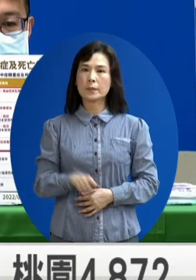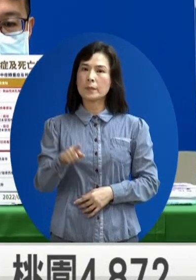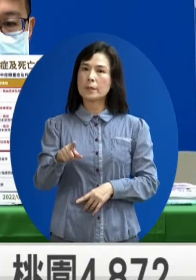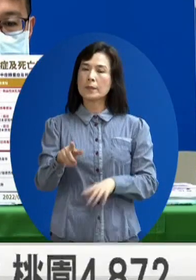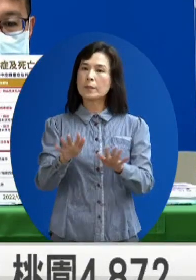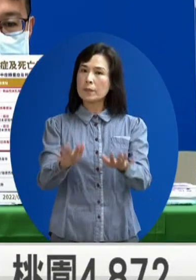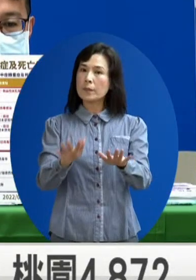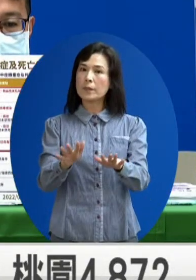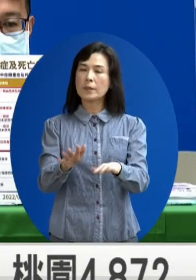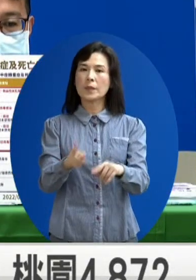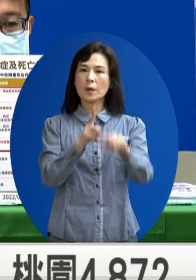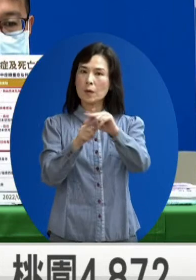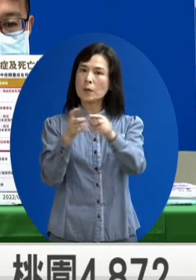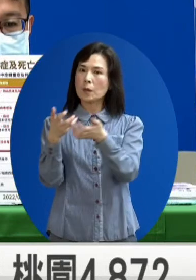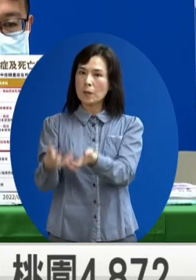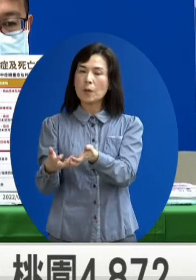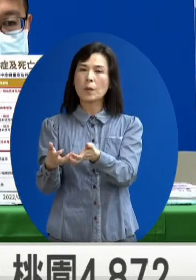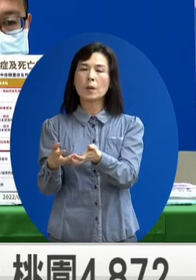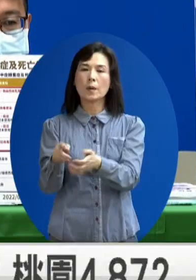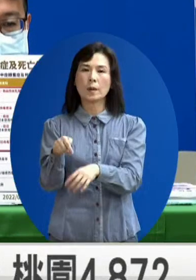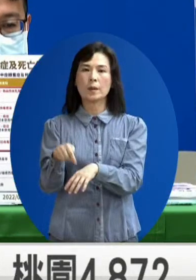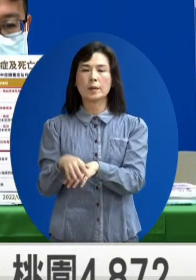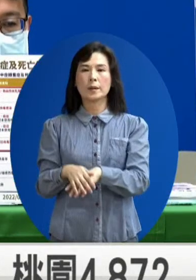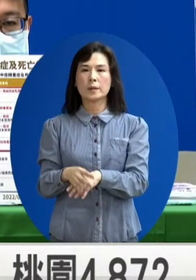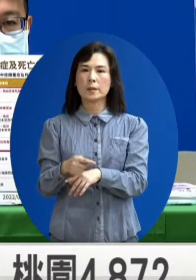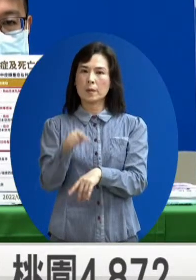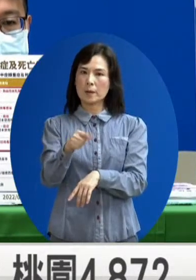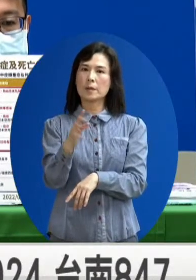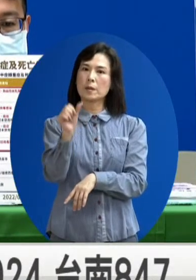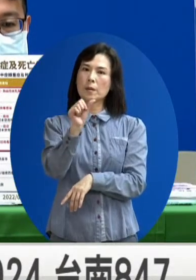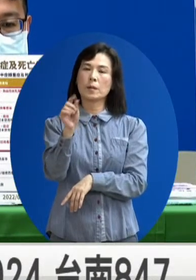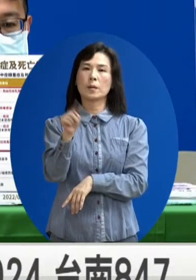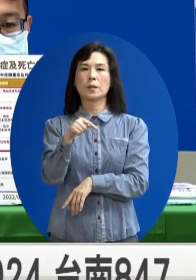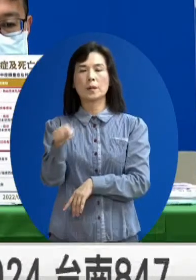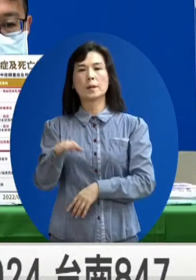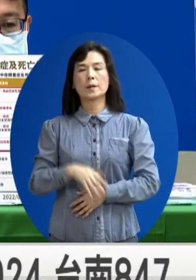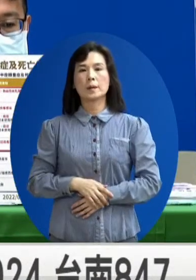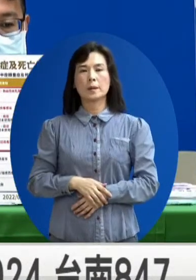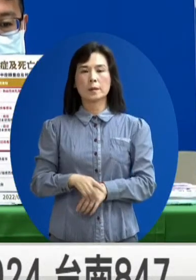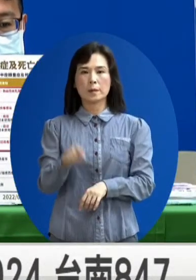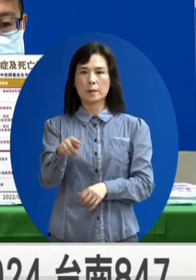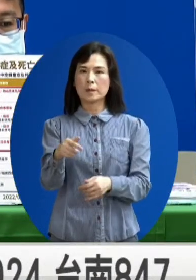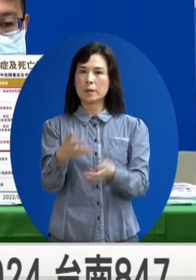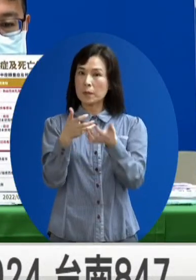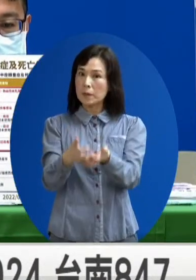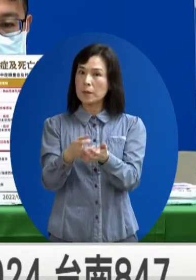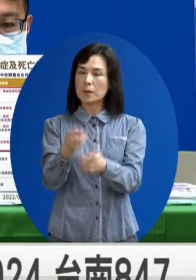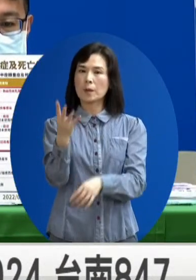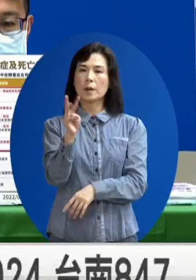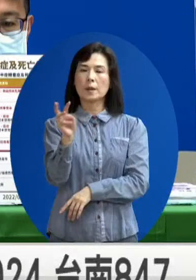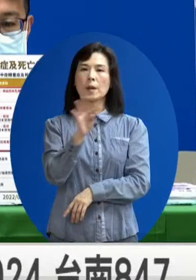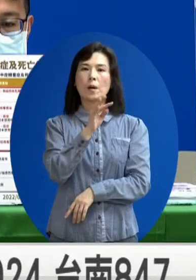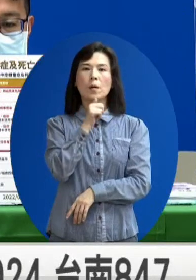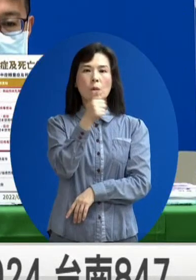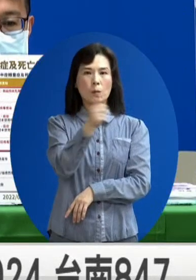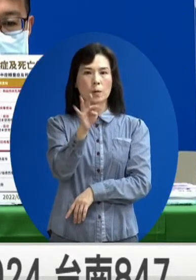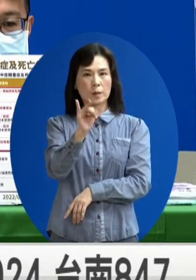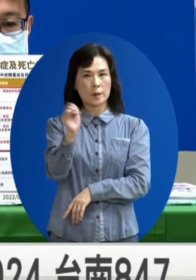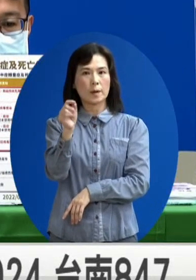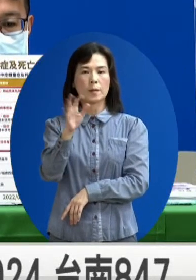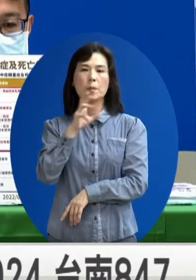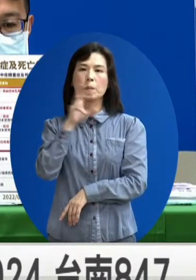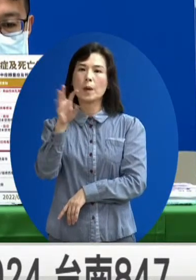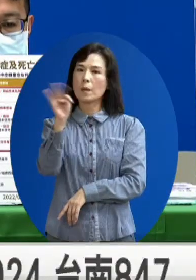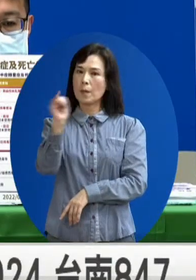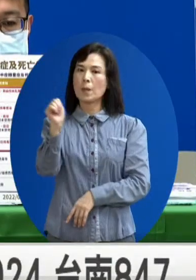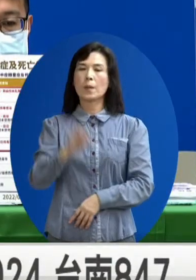在今天的中重症的部分、哦、主要是这几例。那至于重症的部分有3例，50多岁到80多岁、哦、